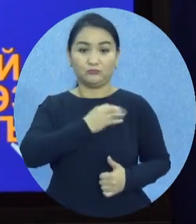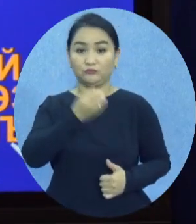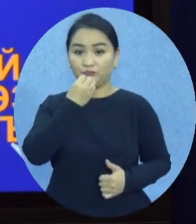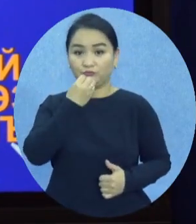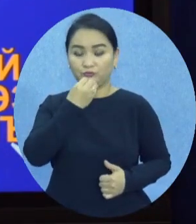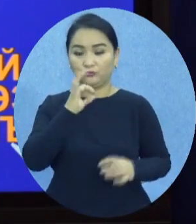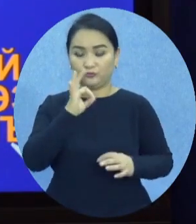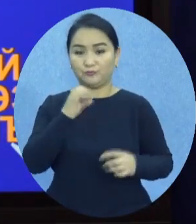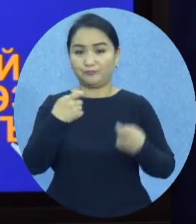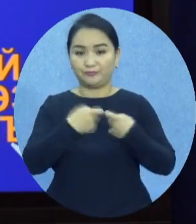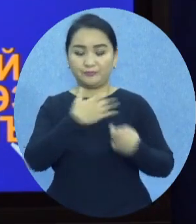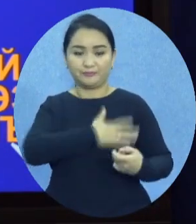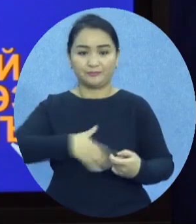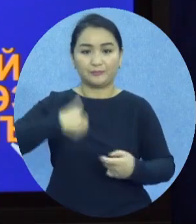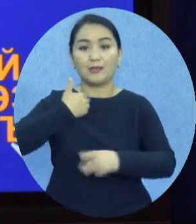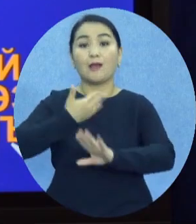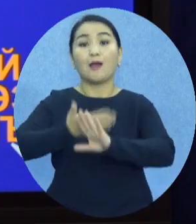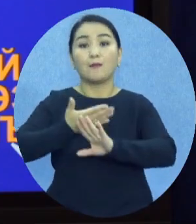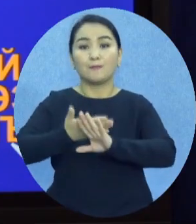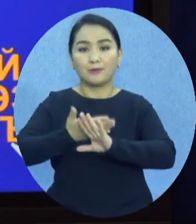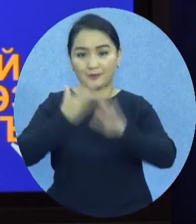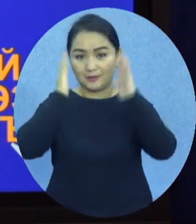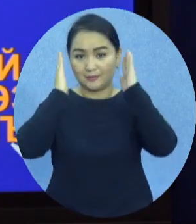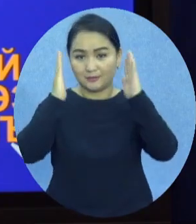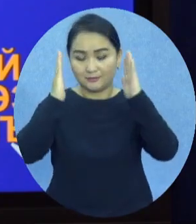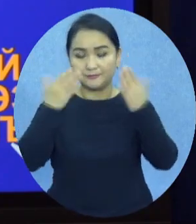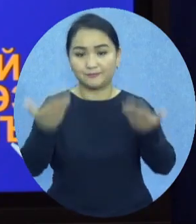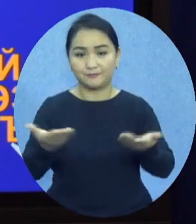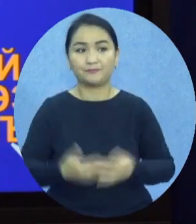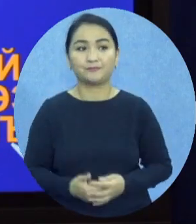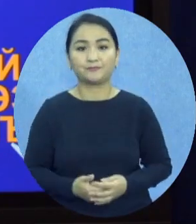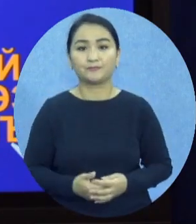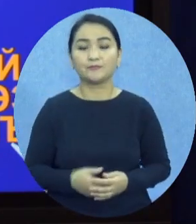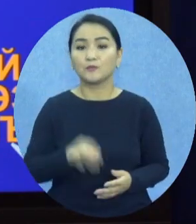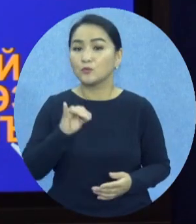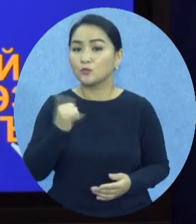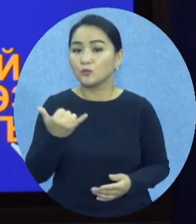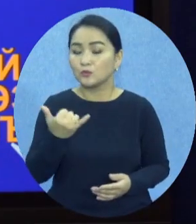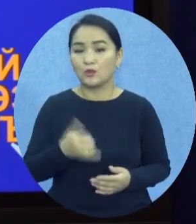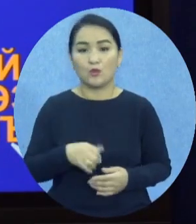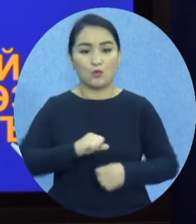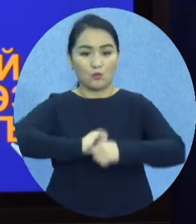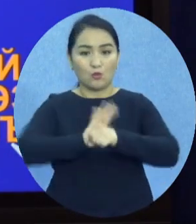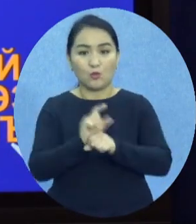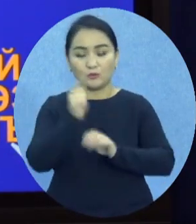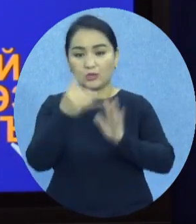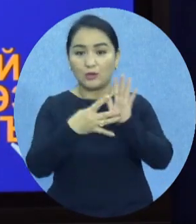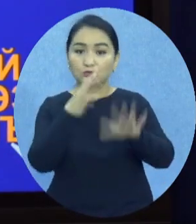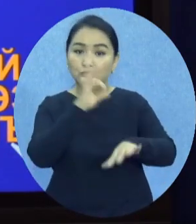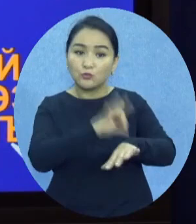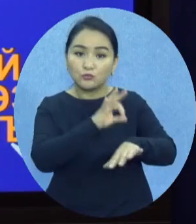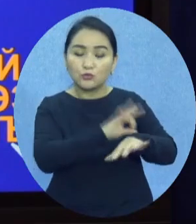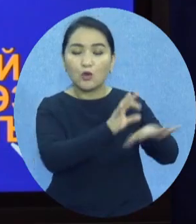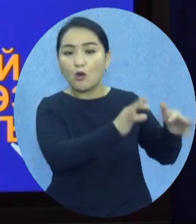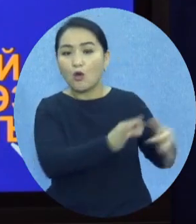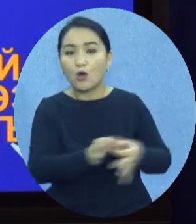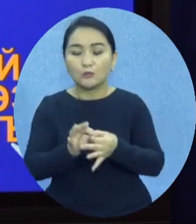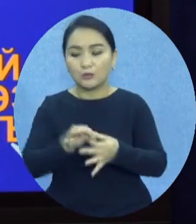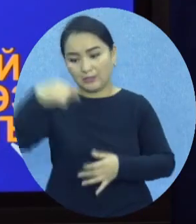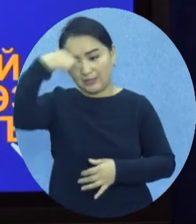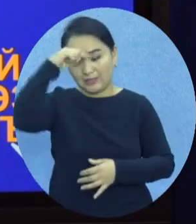хэмжээнд эрүүл мэндэ хамгаалаарай гэдгийг анхааруулж байна. Учир нь юу вэ гэдэг юм бол коронавирус COVID-19 өвчнөнтэй холбоотойгоор эрүүл мэндийн